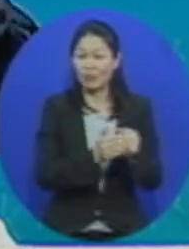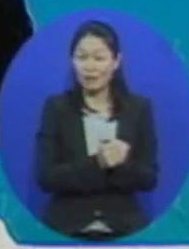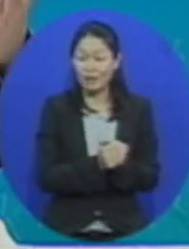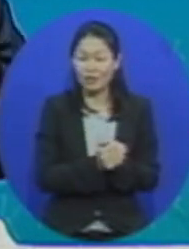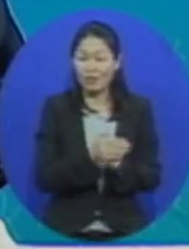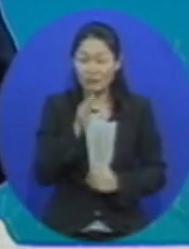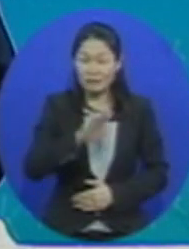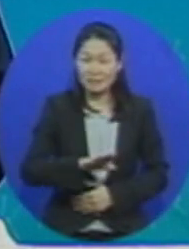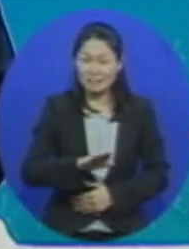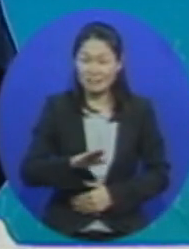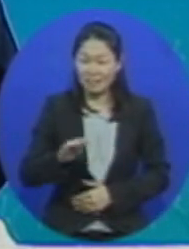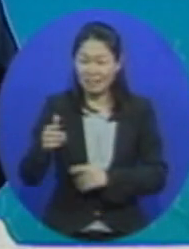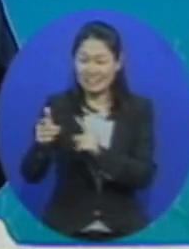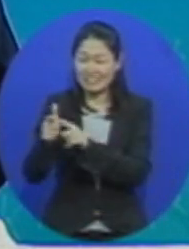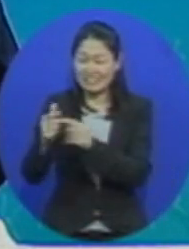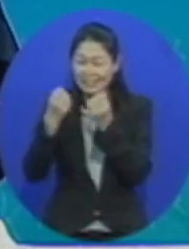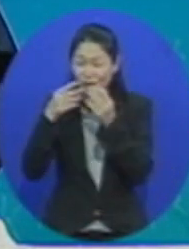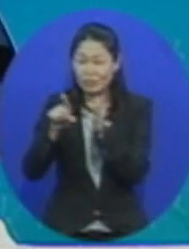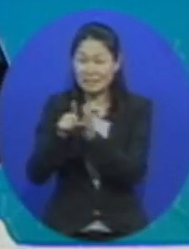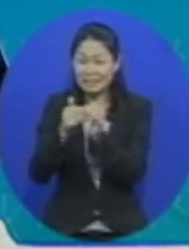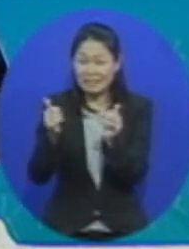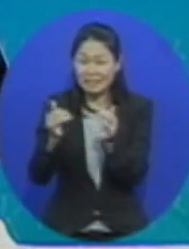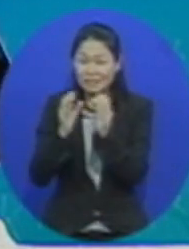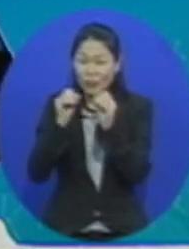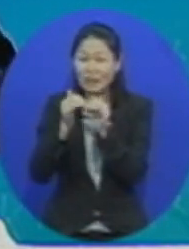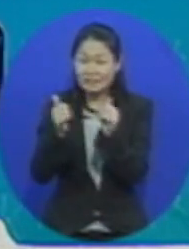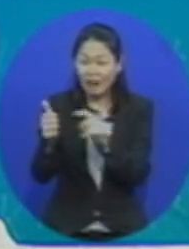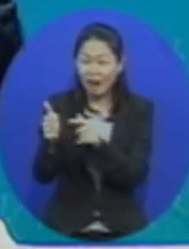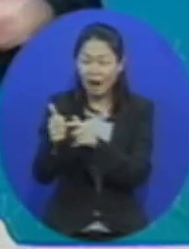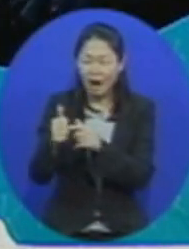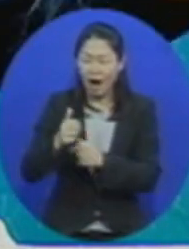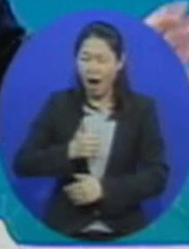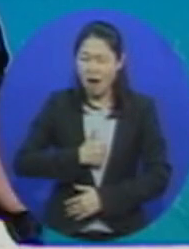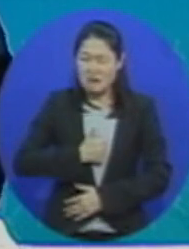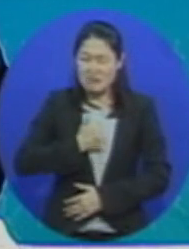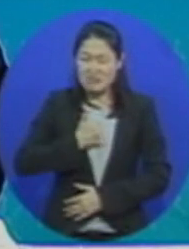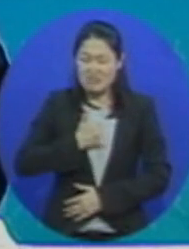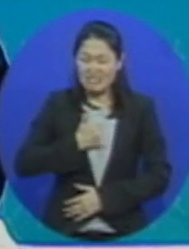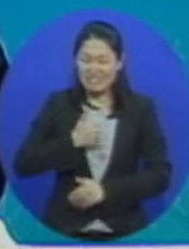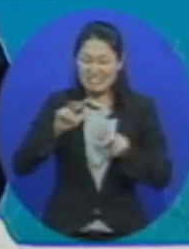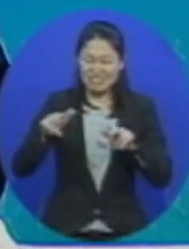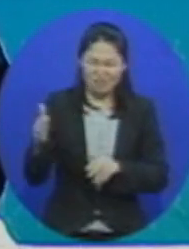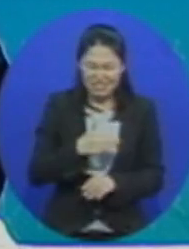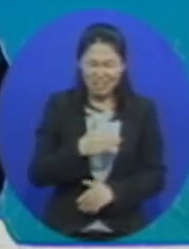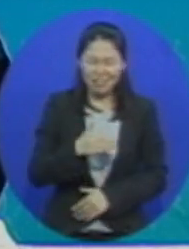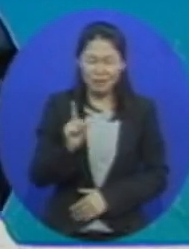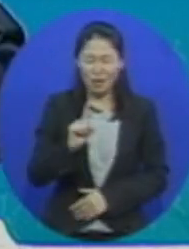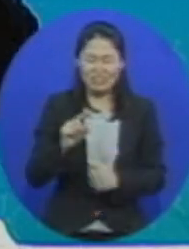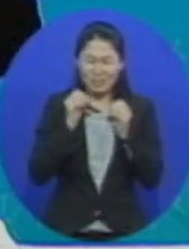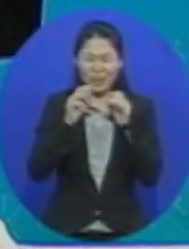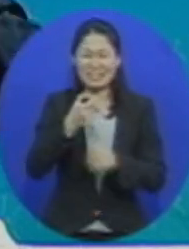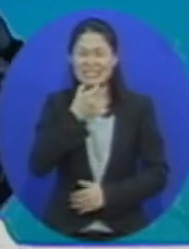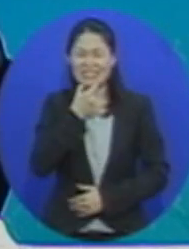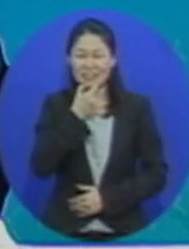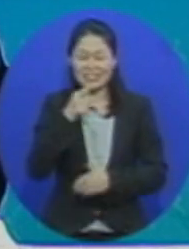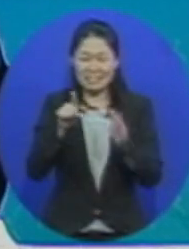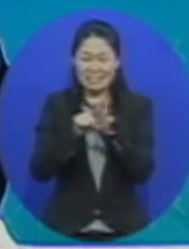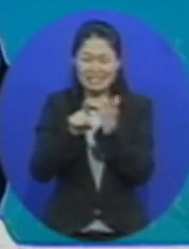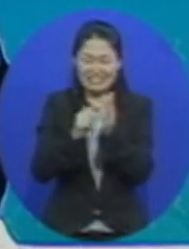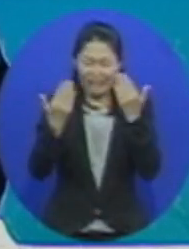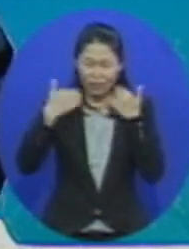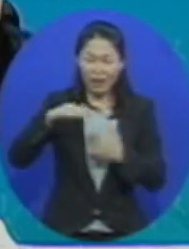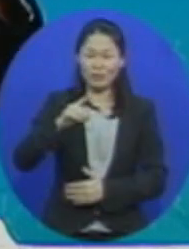2분이 얼마나 분해하는 g 그러면 사는 이야기가 자기네 이제부터 점도 안 하게 때요 그리고 신학교를 가게